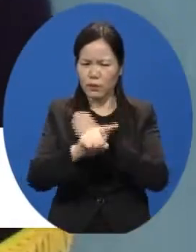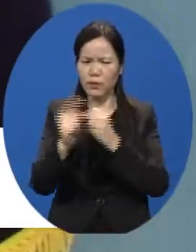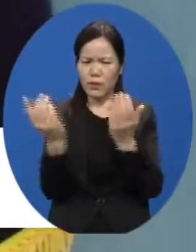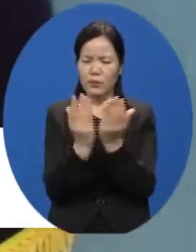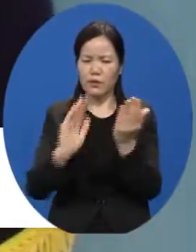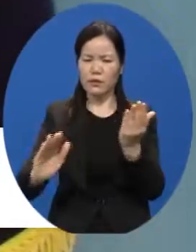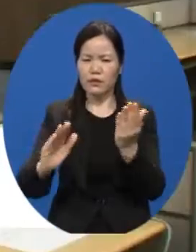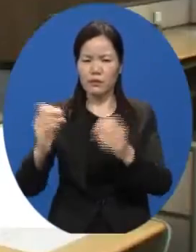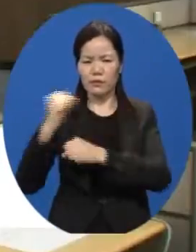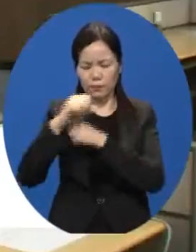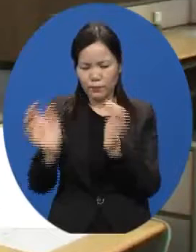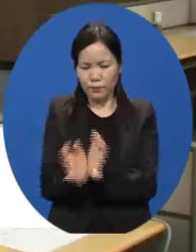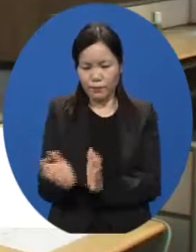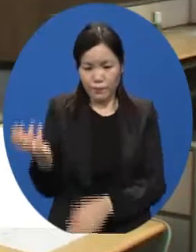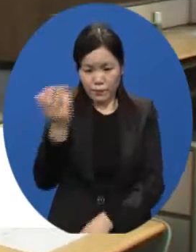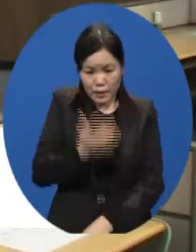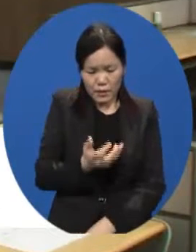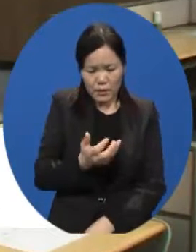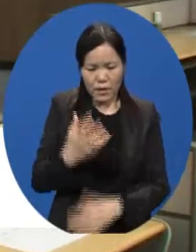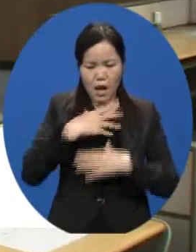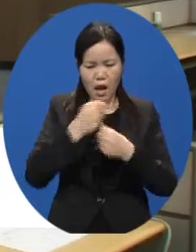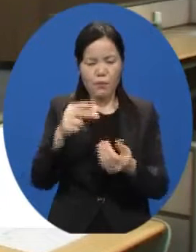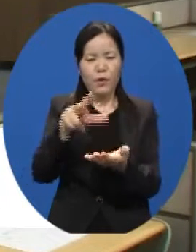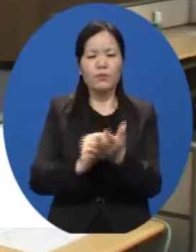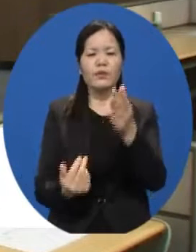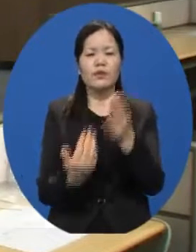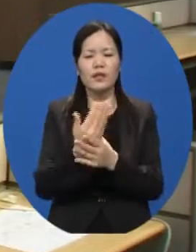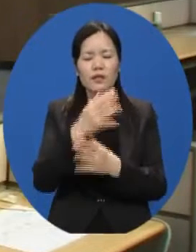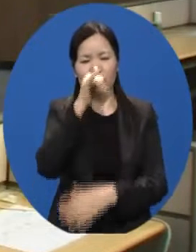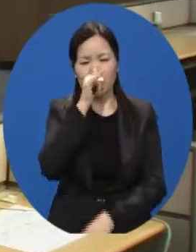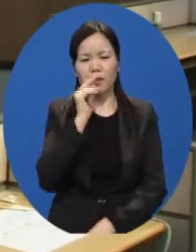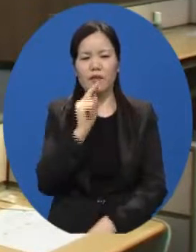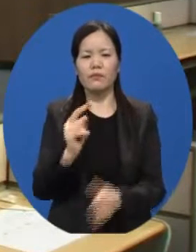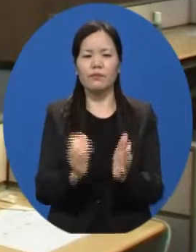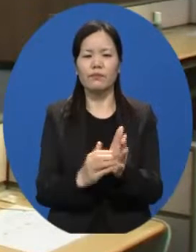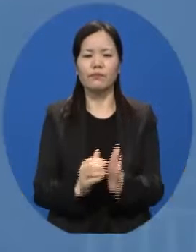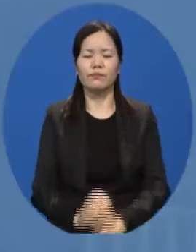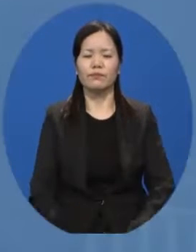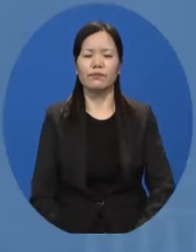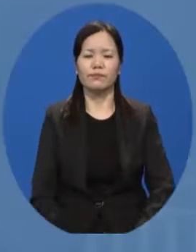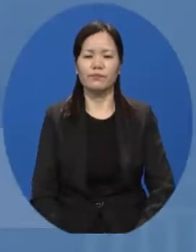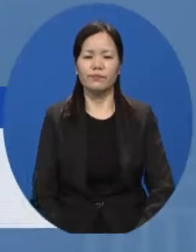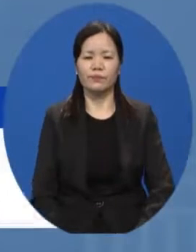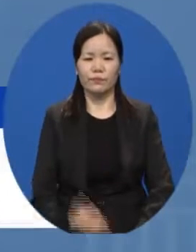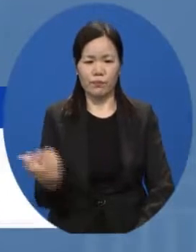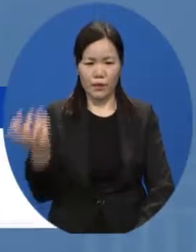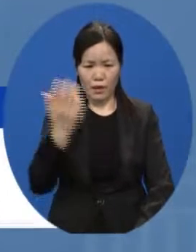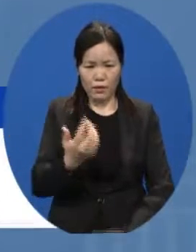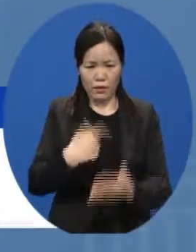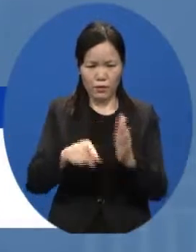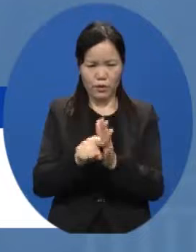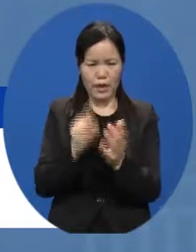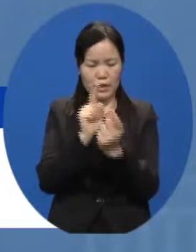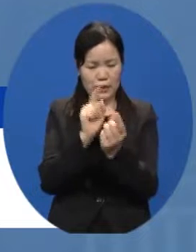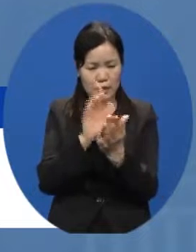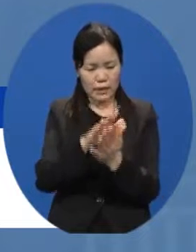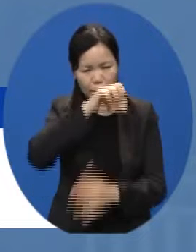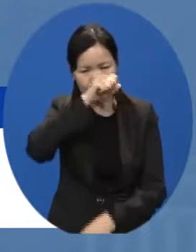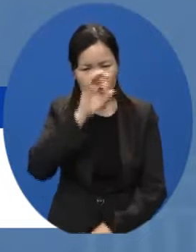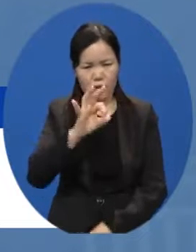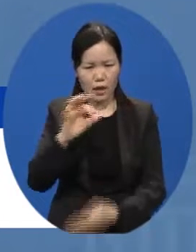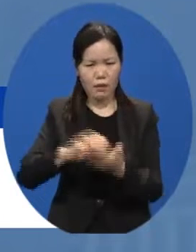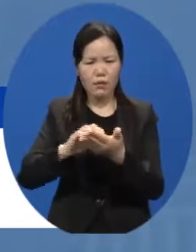않고 국방부 이전으로 안보 공백까지 우려된다고 주장합니다. 이전을 위한 직접 비용만